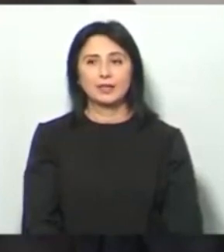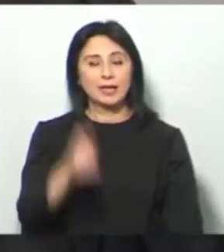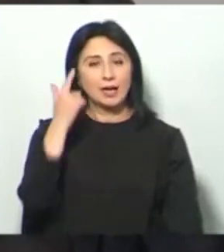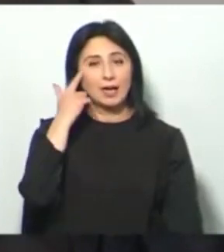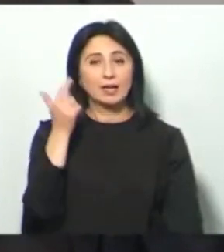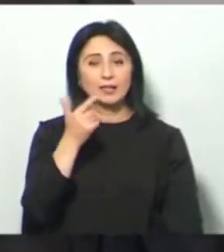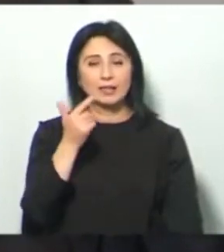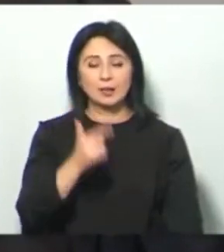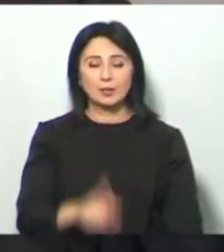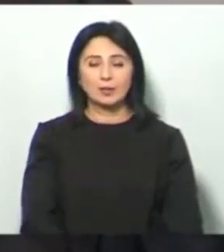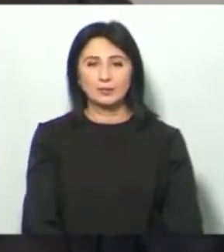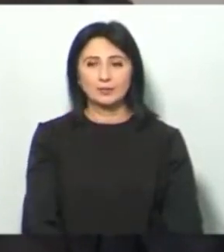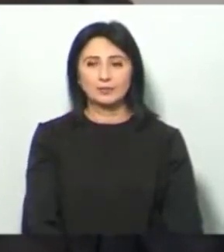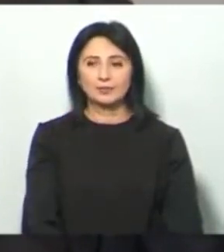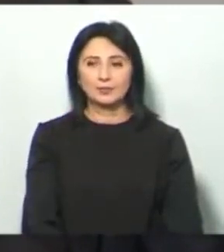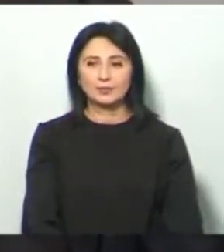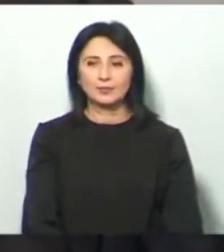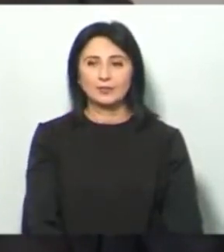განათლება